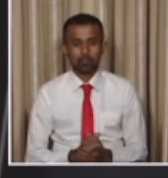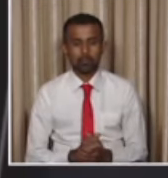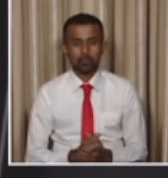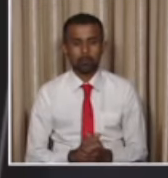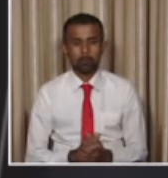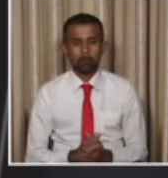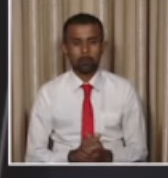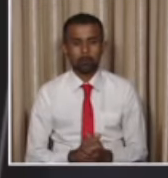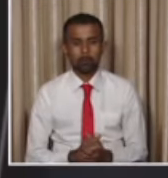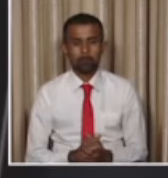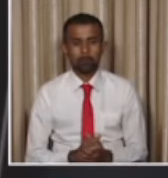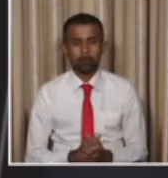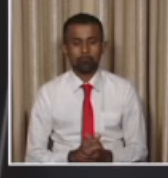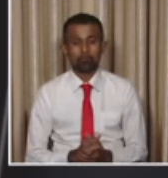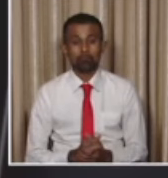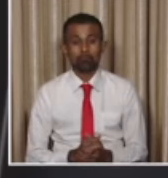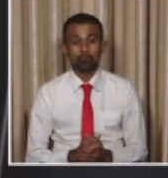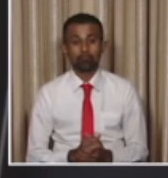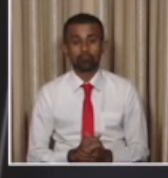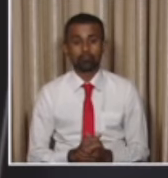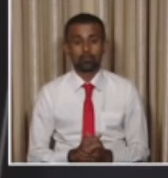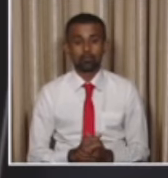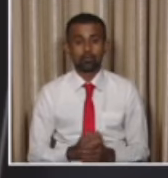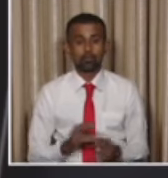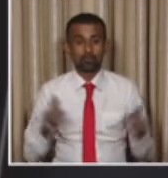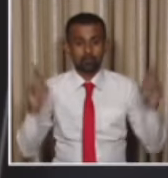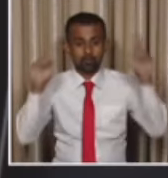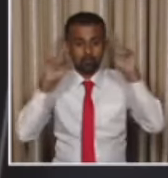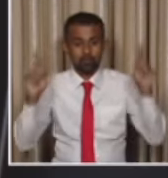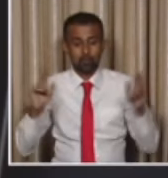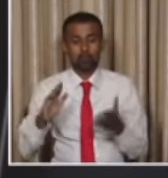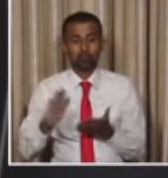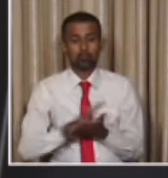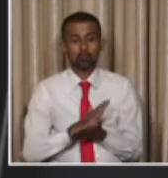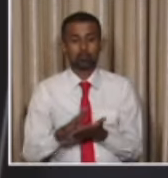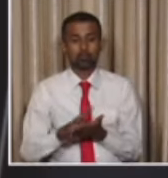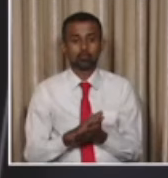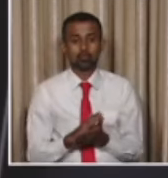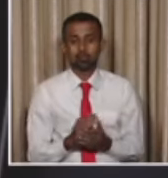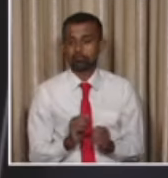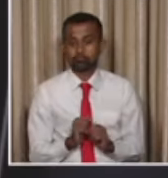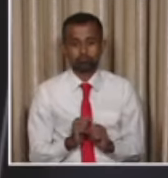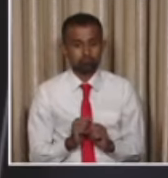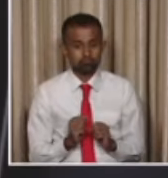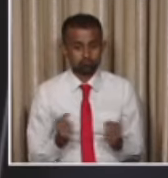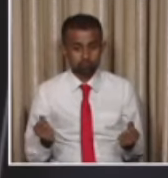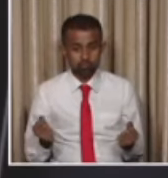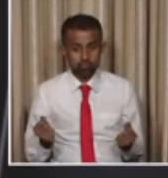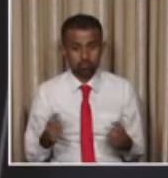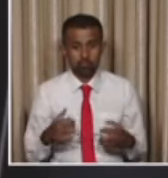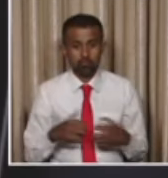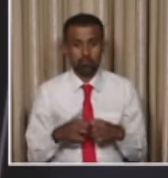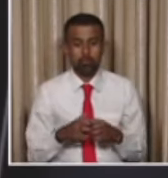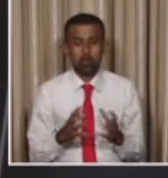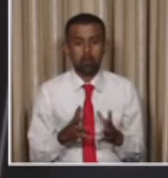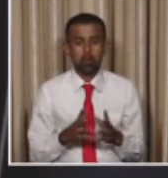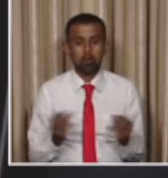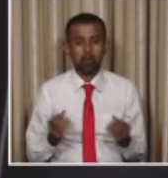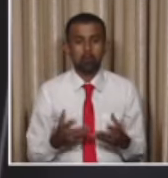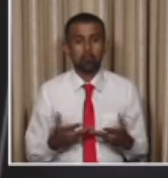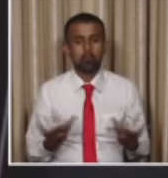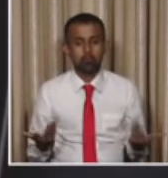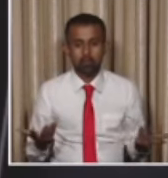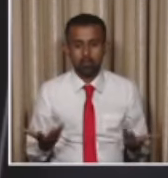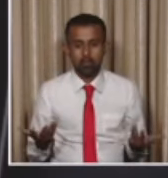තමයි ජාත්‍යන්තර සහයෝගීතාවයා එකඟතාවයෙන් තොරව මේ අර්බූදයෙන් අපිට ගොඩට බැහැ.